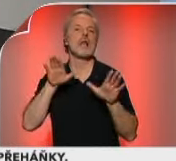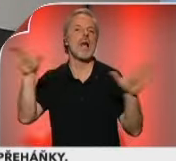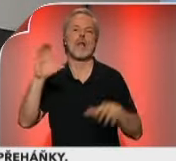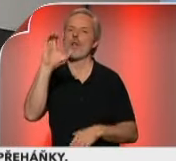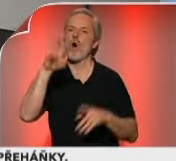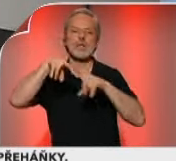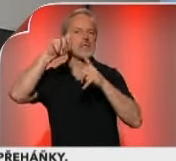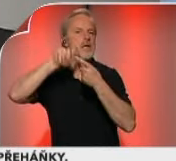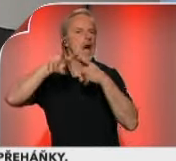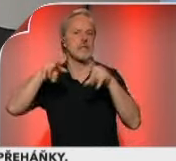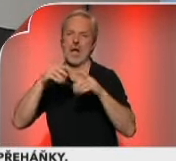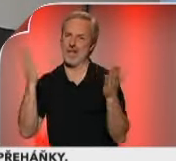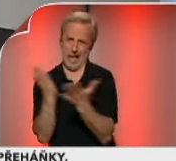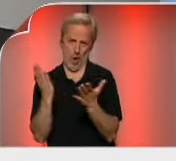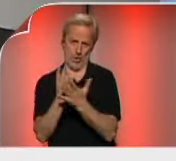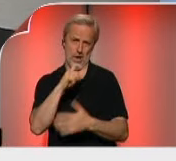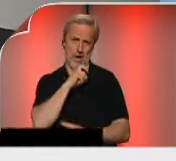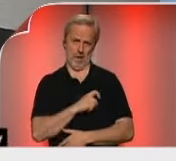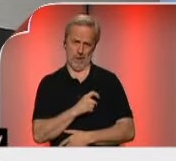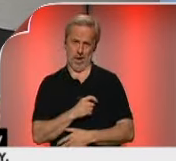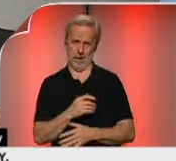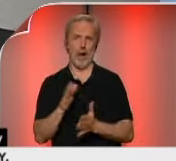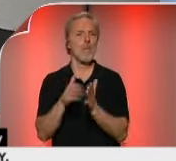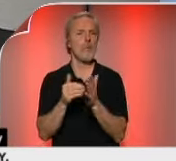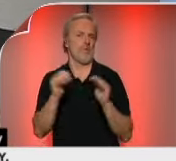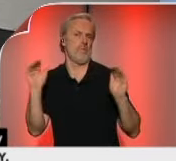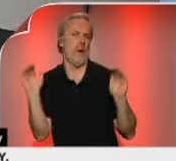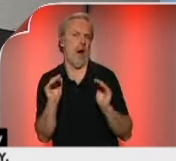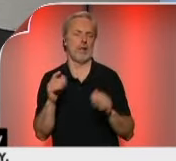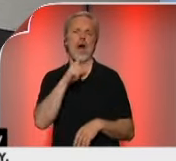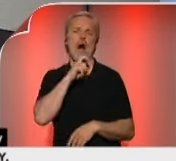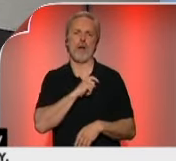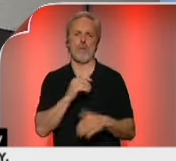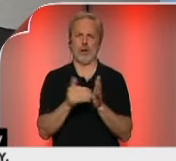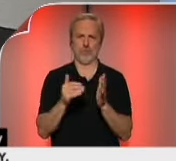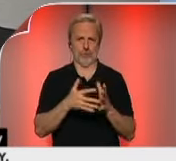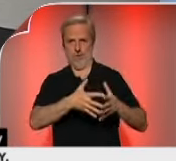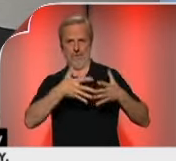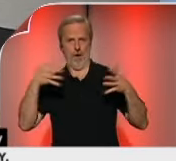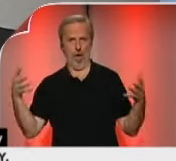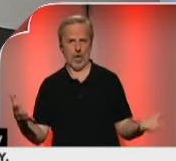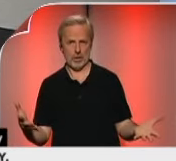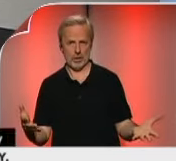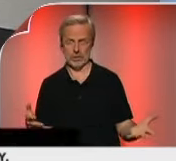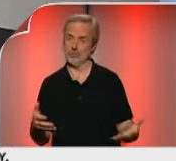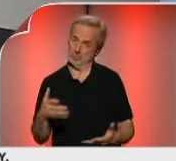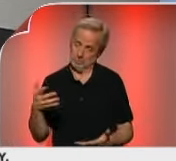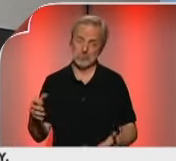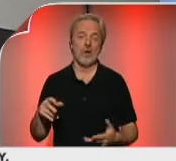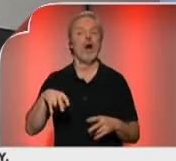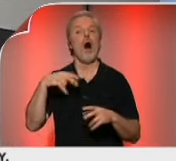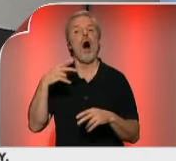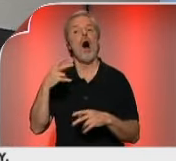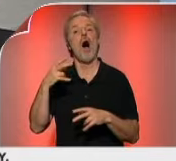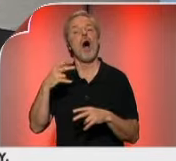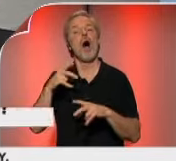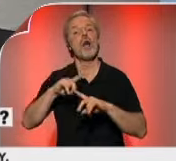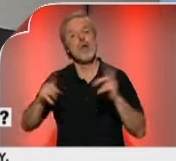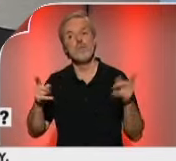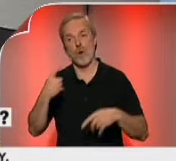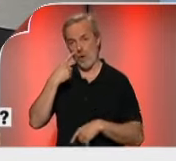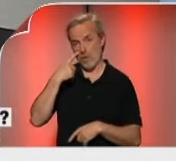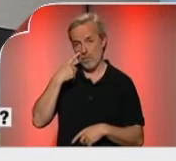letadla jsou malá že armáda by možná potřebovala jiná letadla nakonec když se podíváte ještě na ten